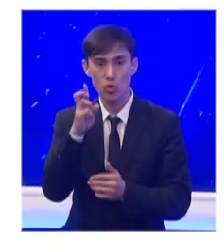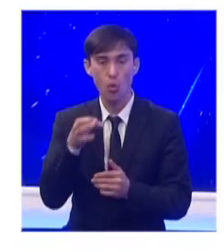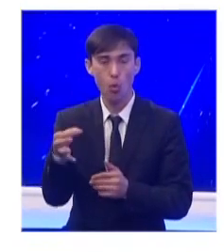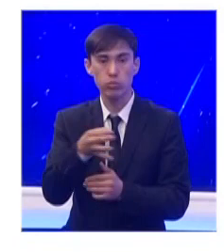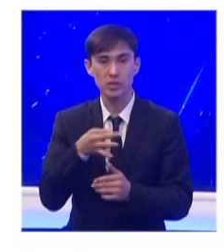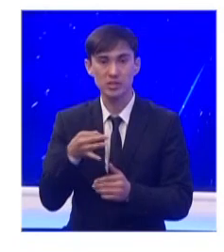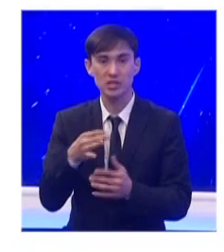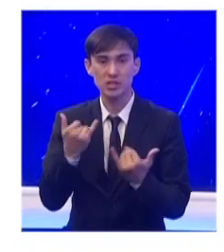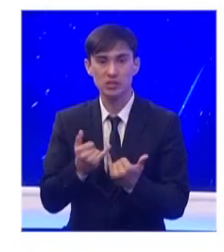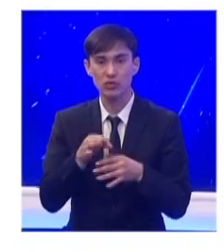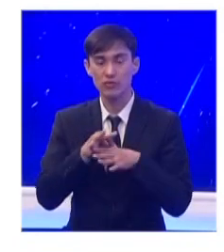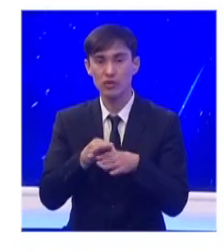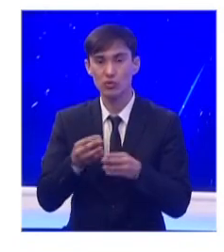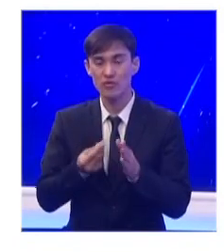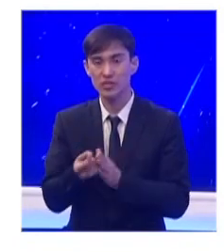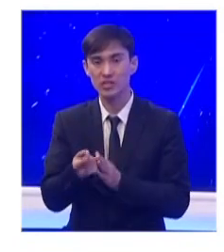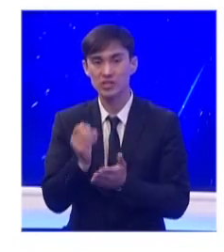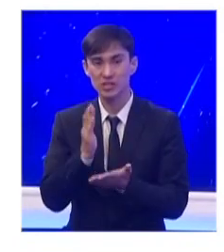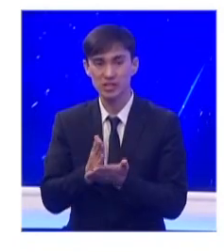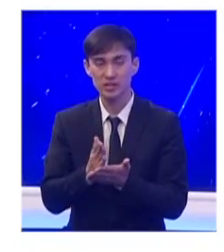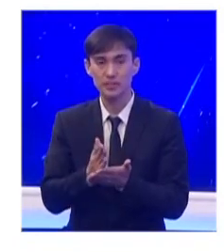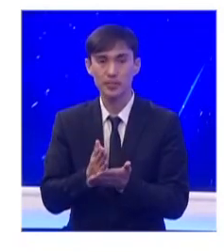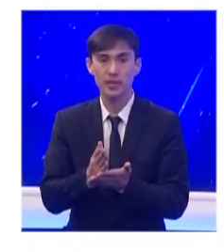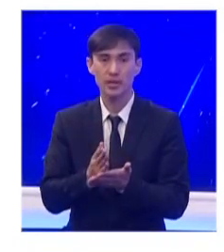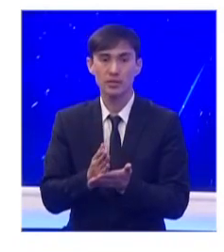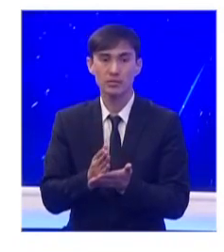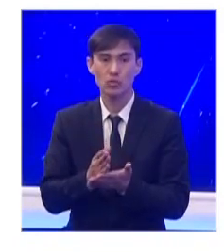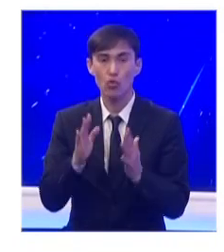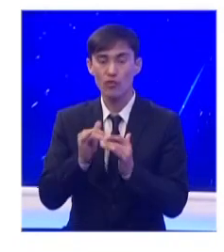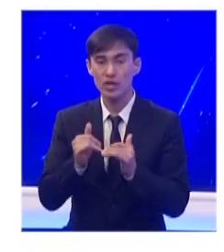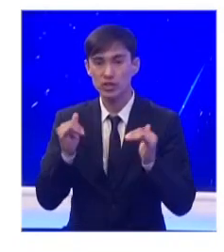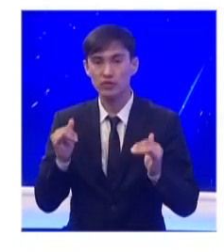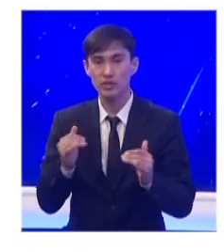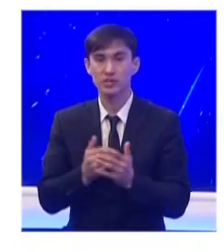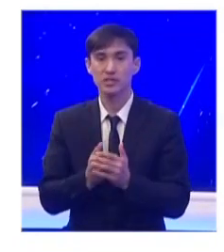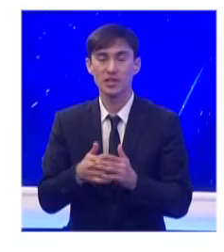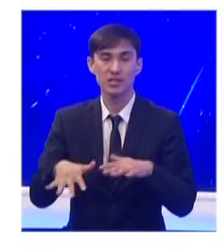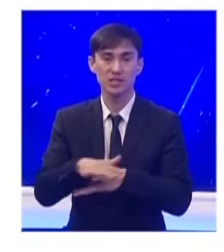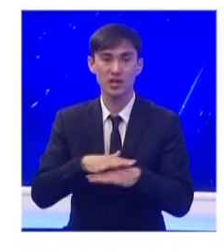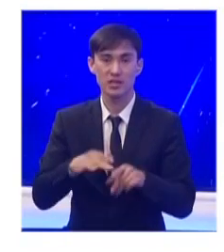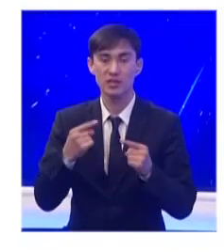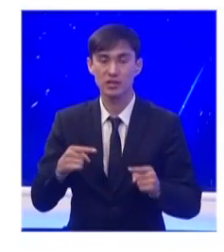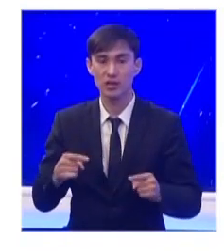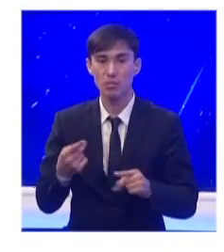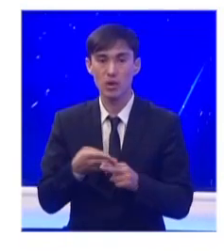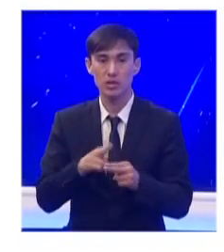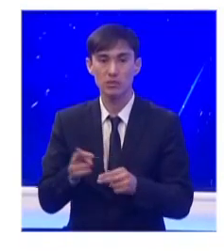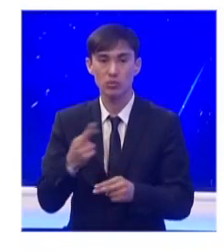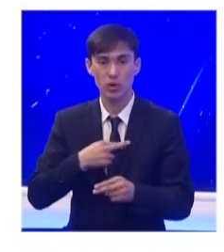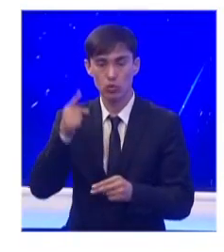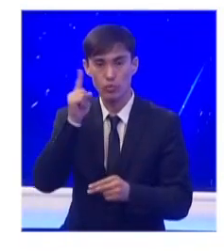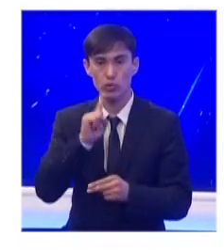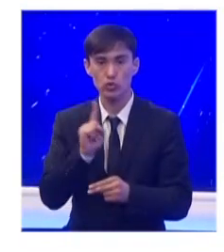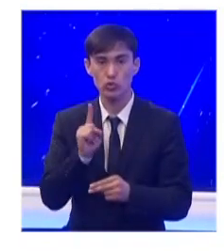области. Сегодня идут инвестиции и увеличивается, будем говорить, население и так далее. Поэтому я думаю,